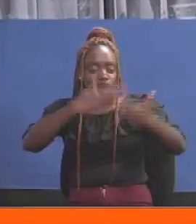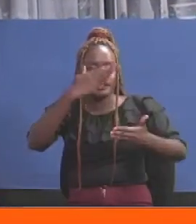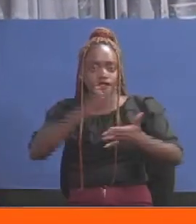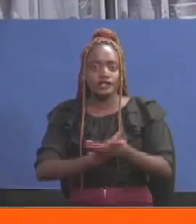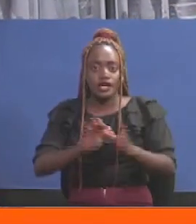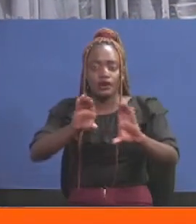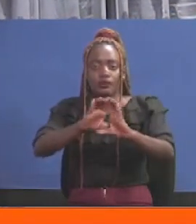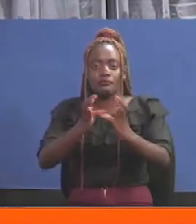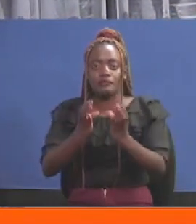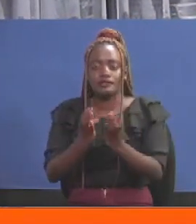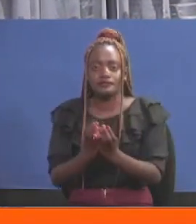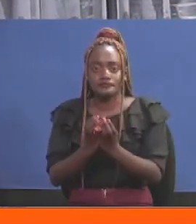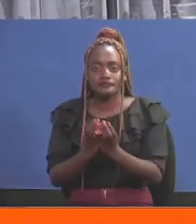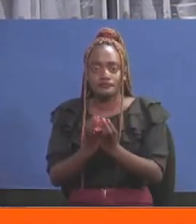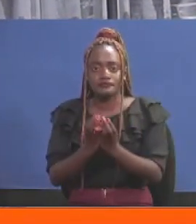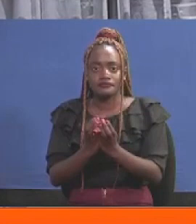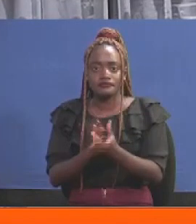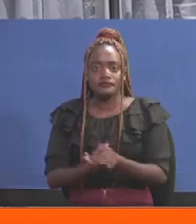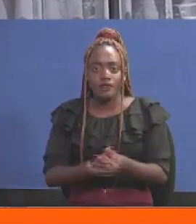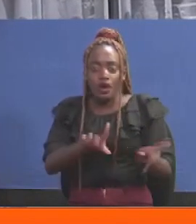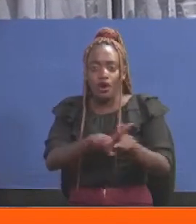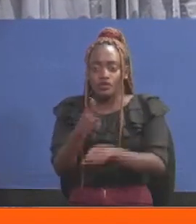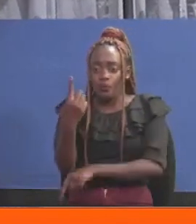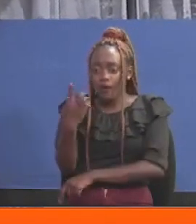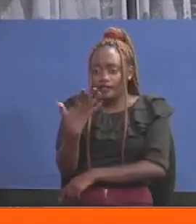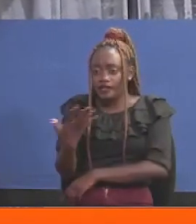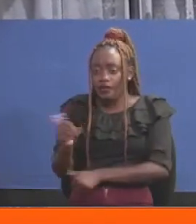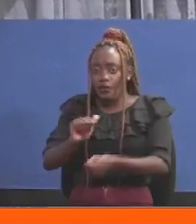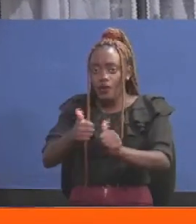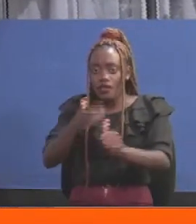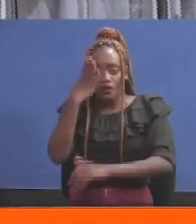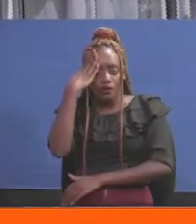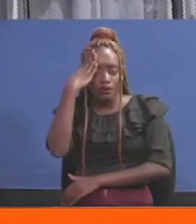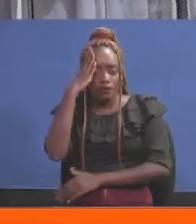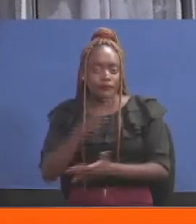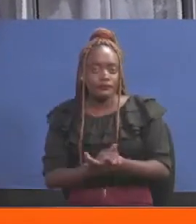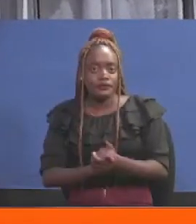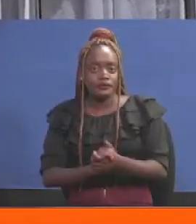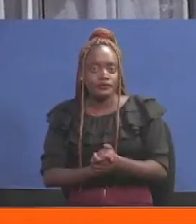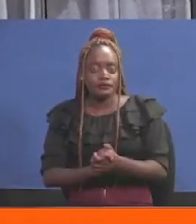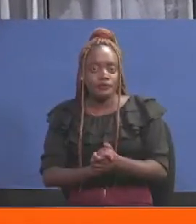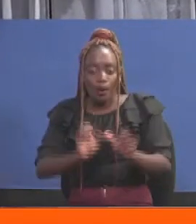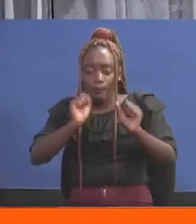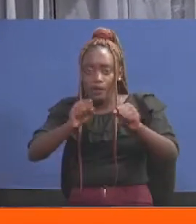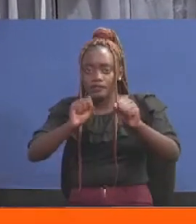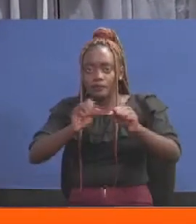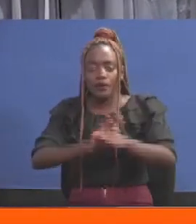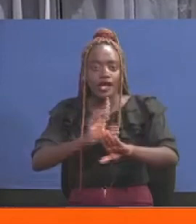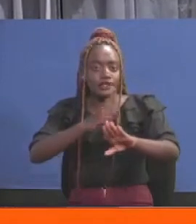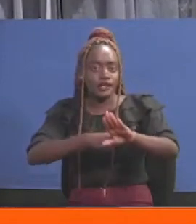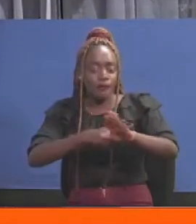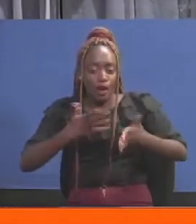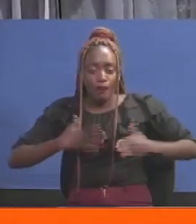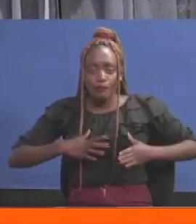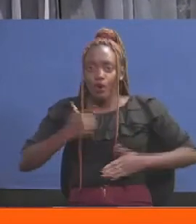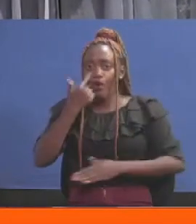University community outreach. One thing we know is that very soon most of these people,